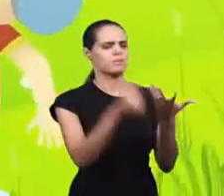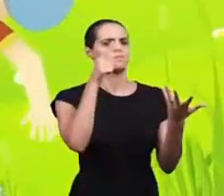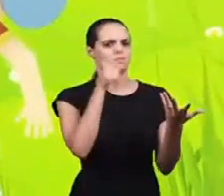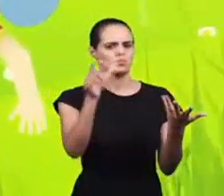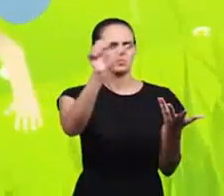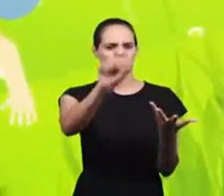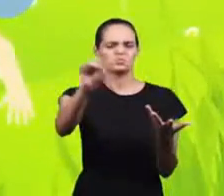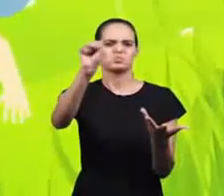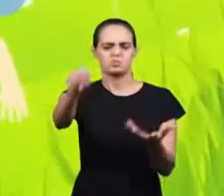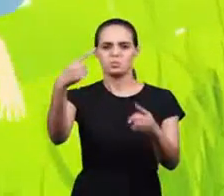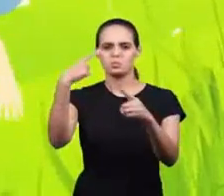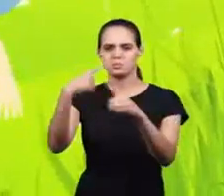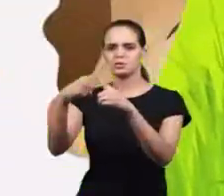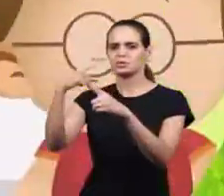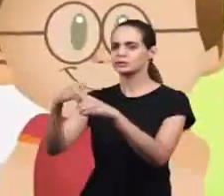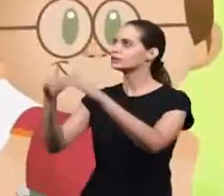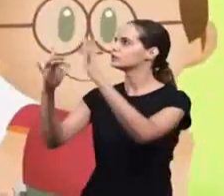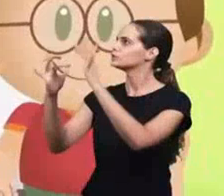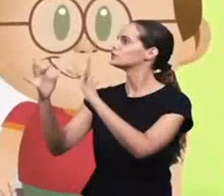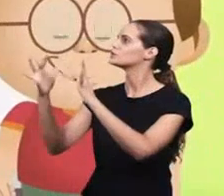Alles vermag ich in dem, der mich kräftigt.